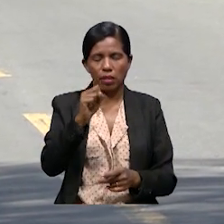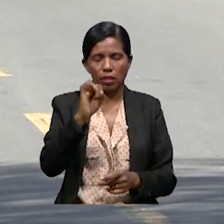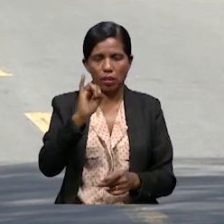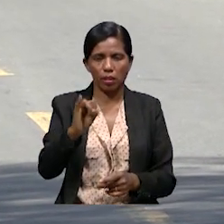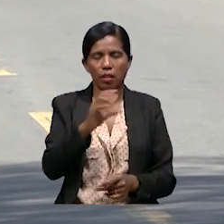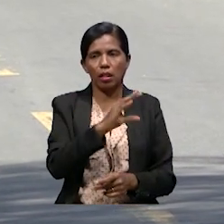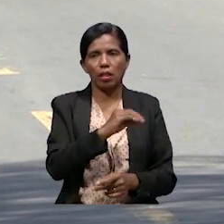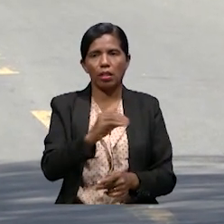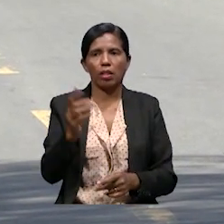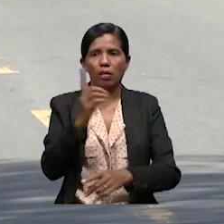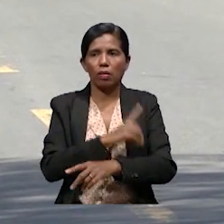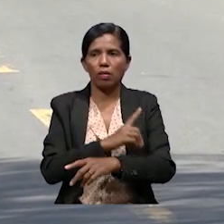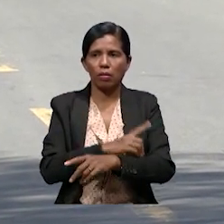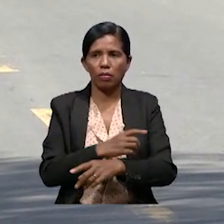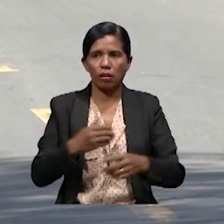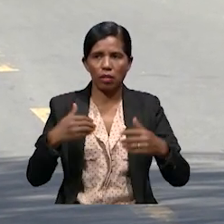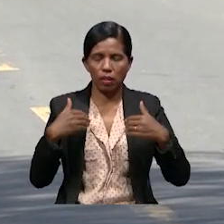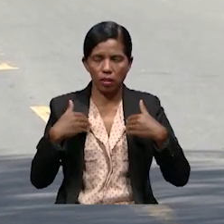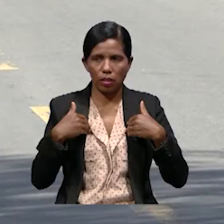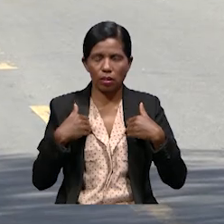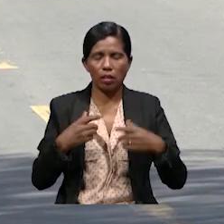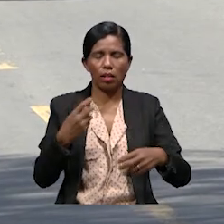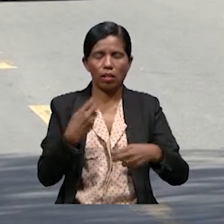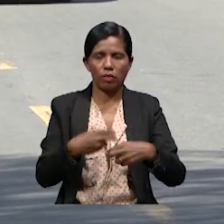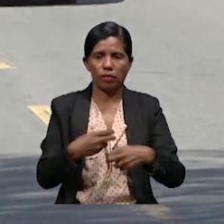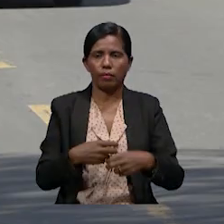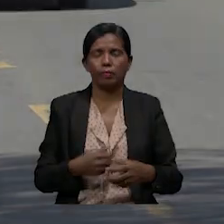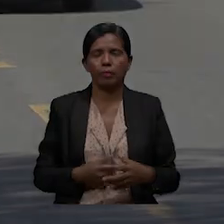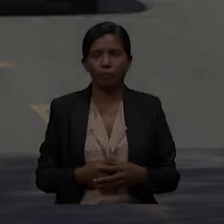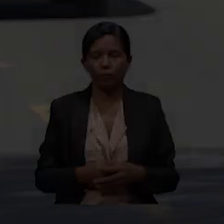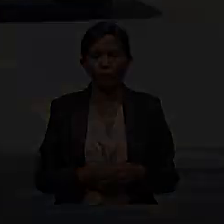nebe kadaloron sempre kria engrafamento. Napoleon Xavier, Justino Nano, GMN.